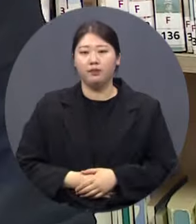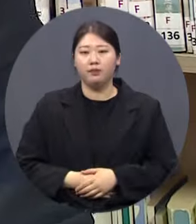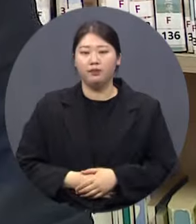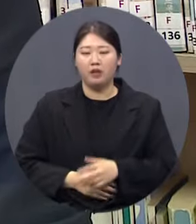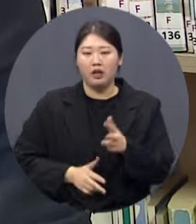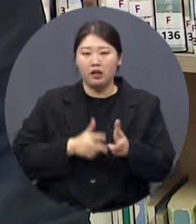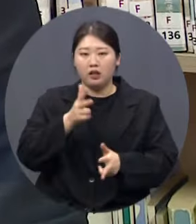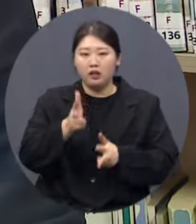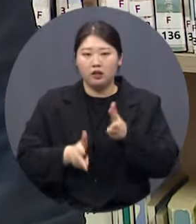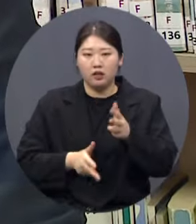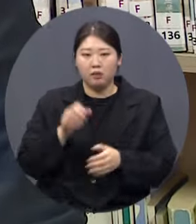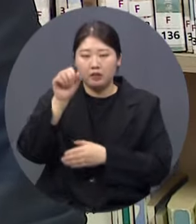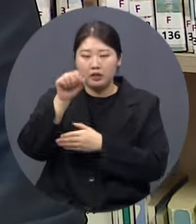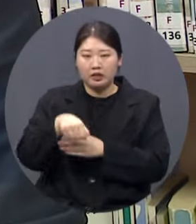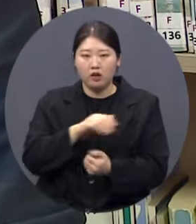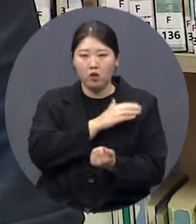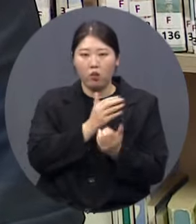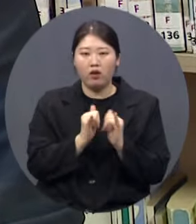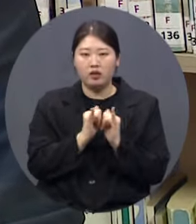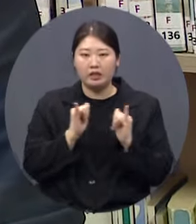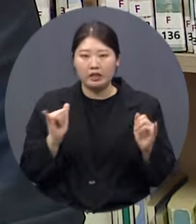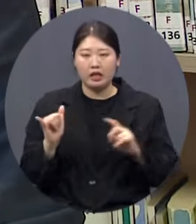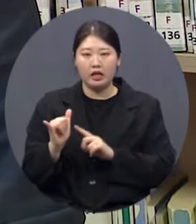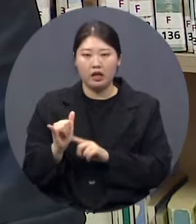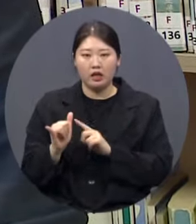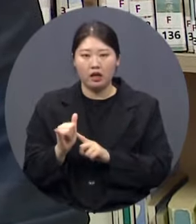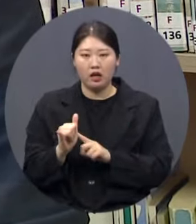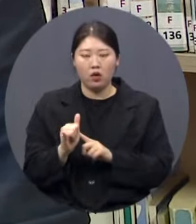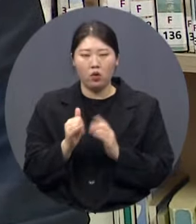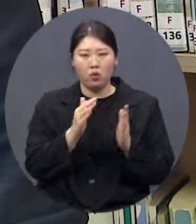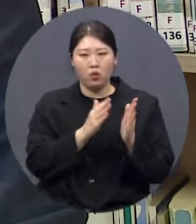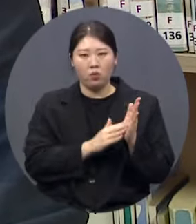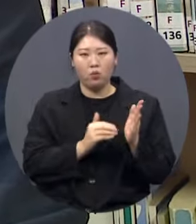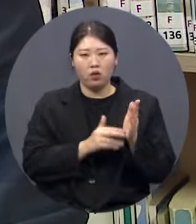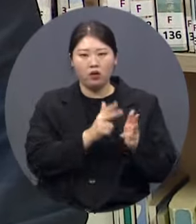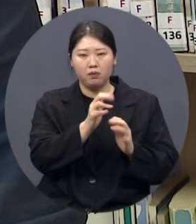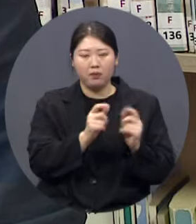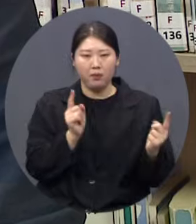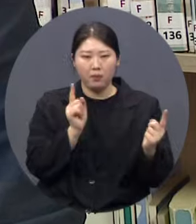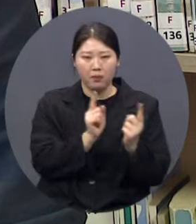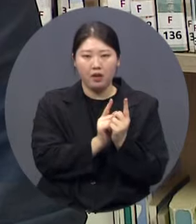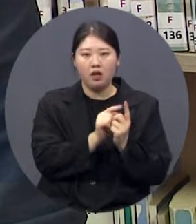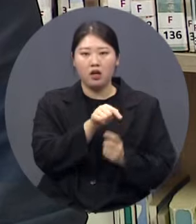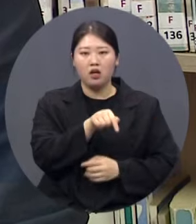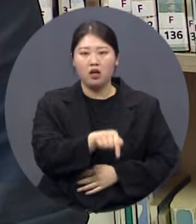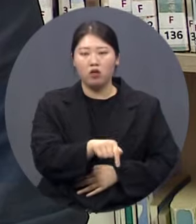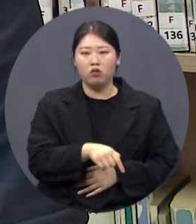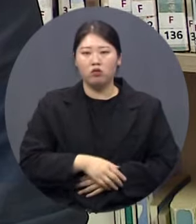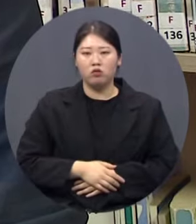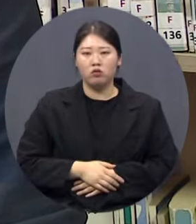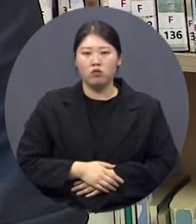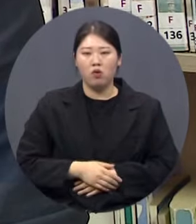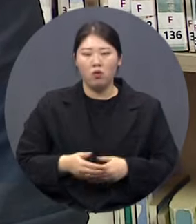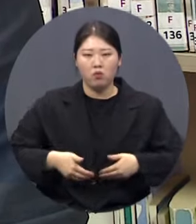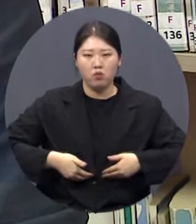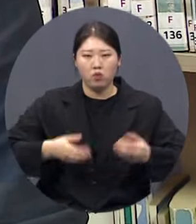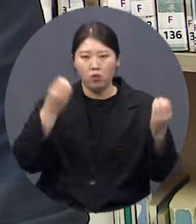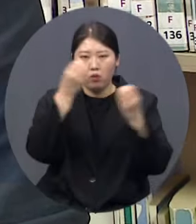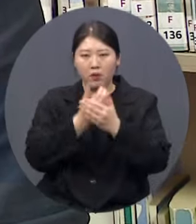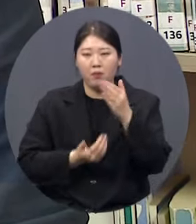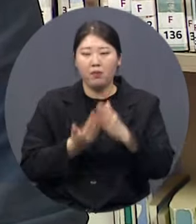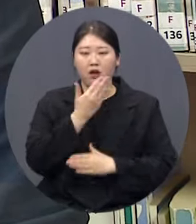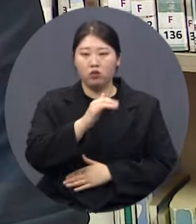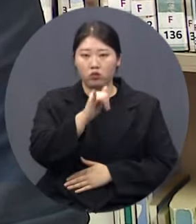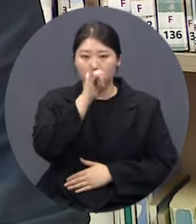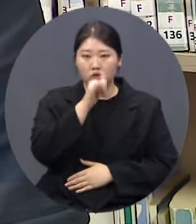요구했습니다 도지사가 밀실에서 사업사 만났다는 것은 불필요한 오해를 낳을 수 있고 이게 행정의 신뢰를